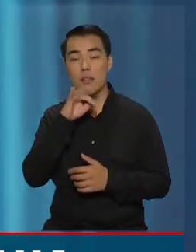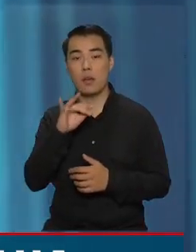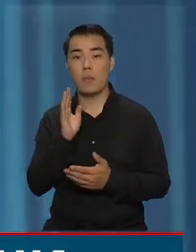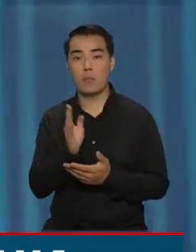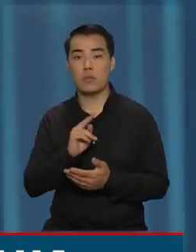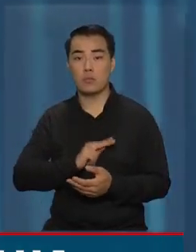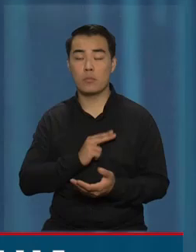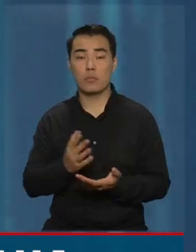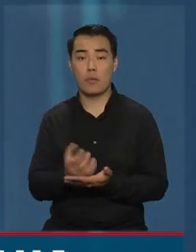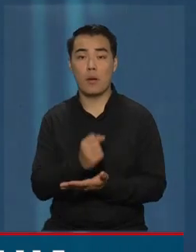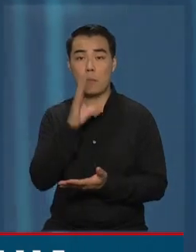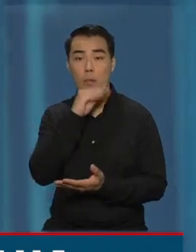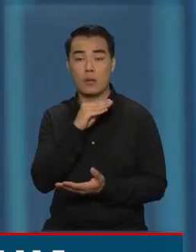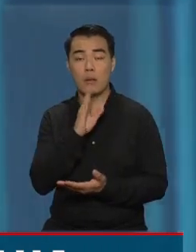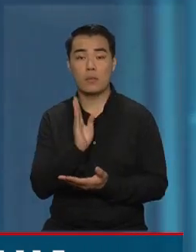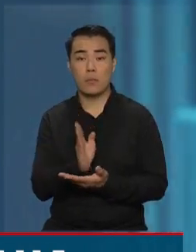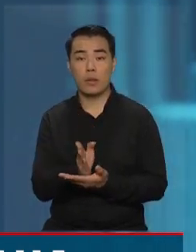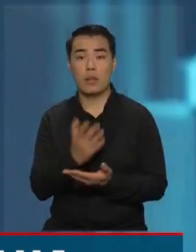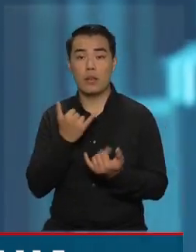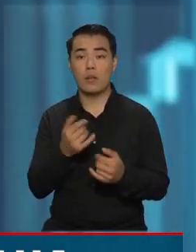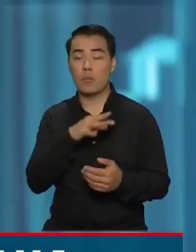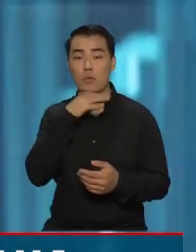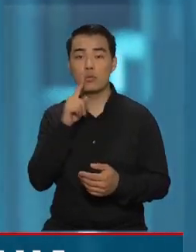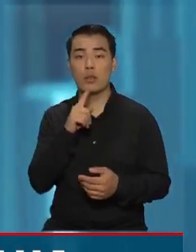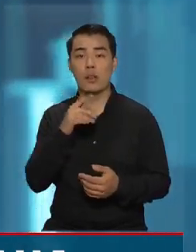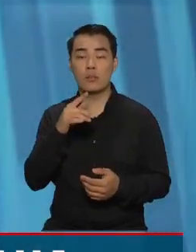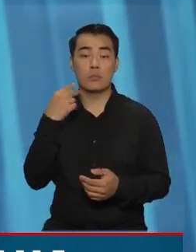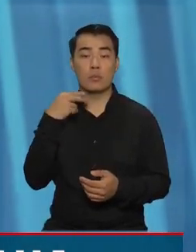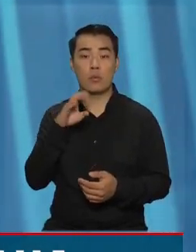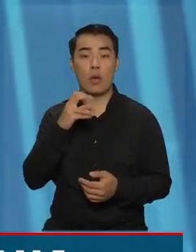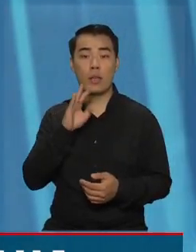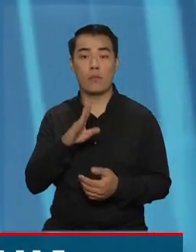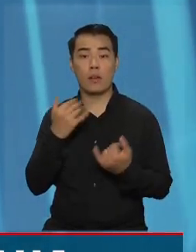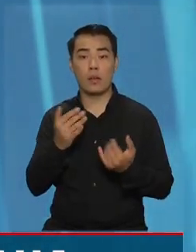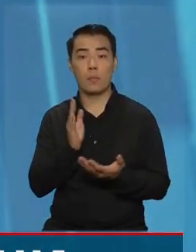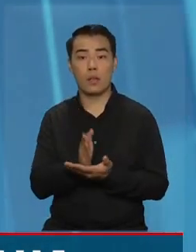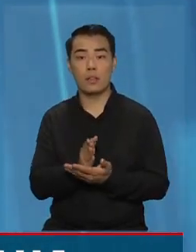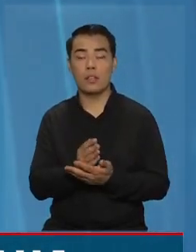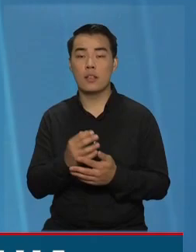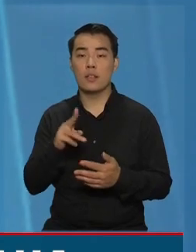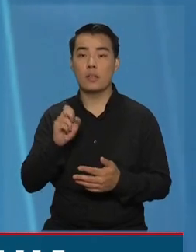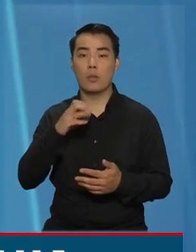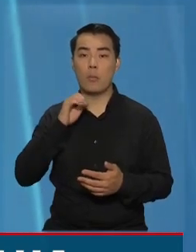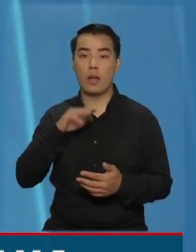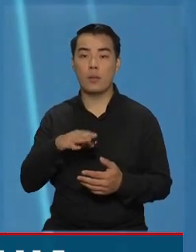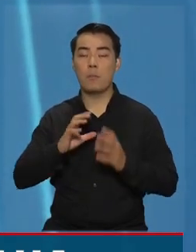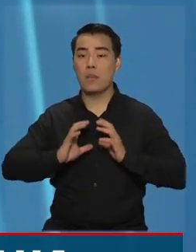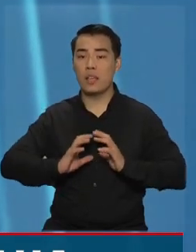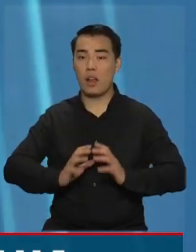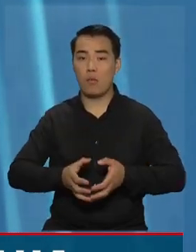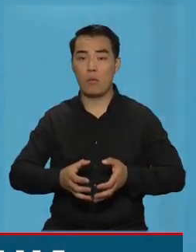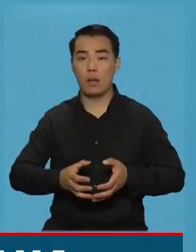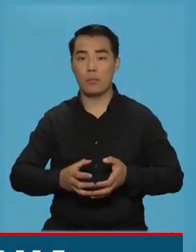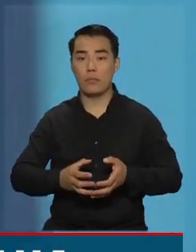удается делать. Во многом благодаря тому, что Касым-Жомарт Кемелевич является дипломатом мирового